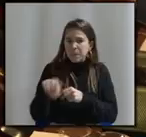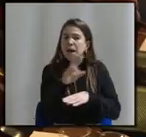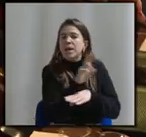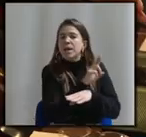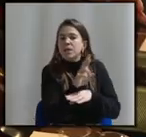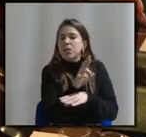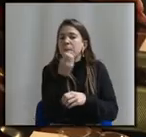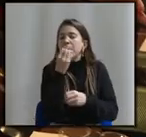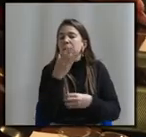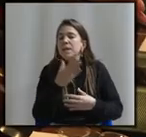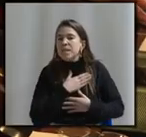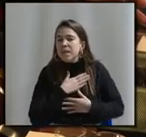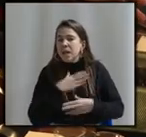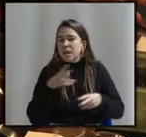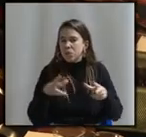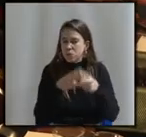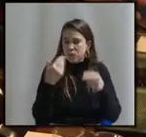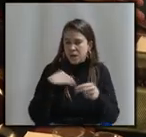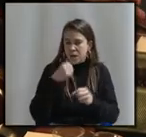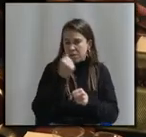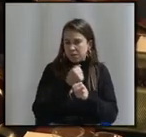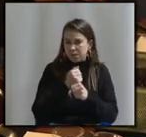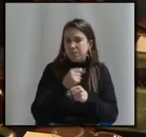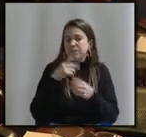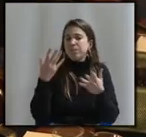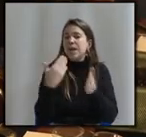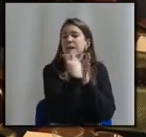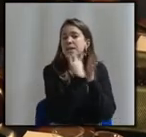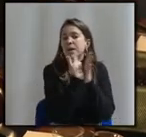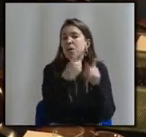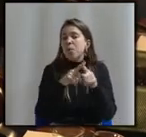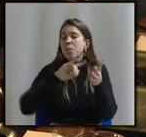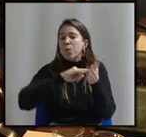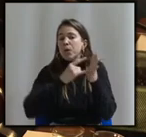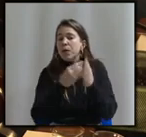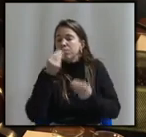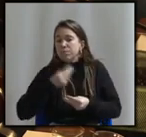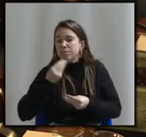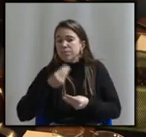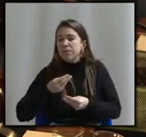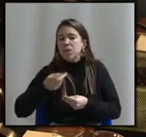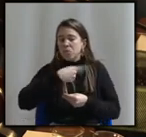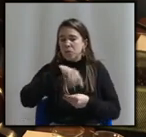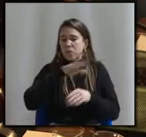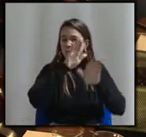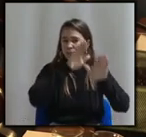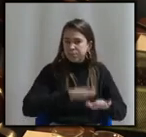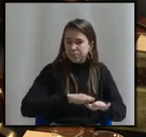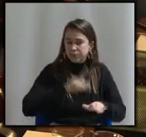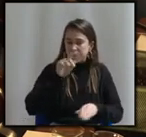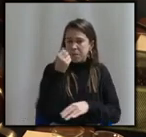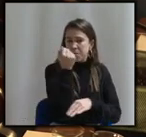Social s'està fent moltes coses i el que se'ns va explicar és un projecte molt bo al qual donem recolzament i suport